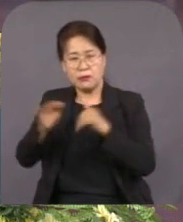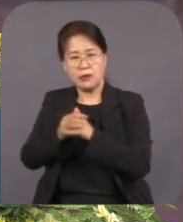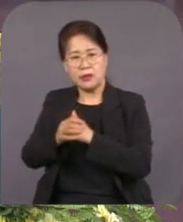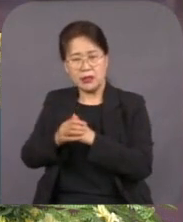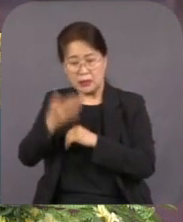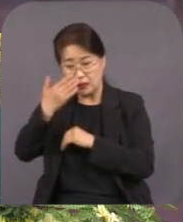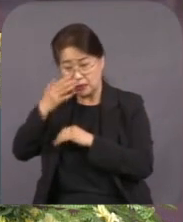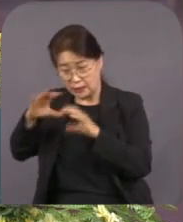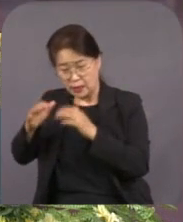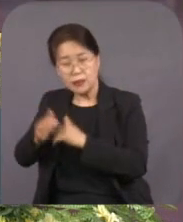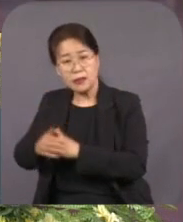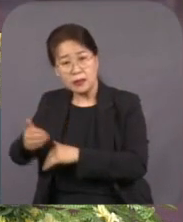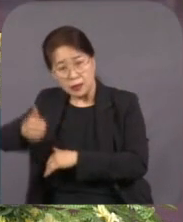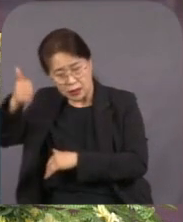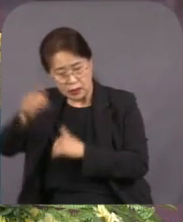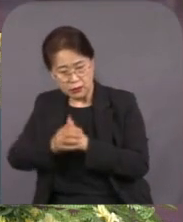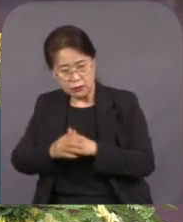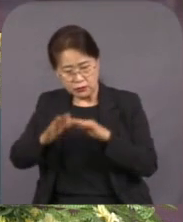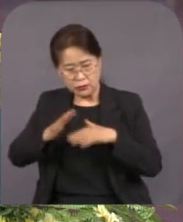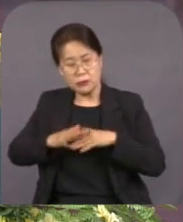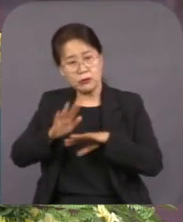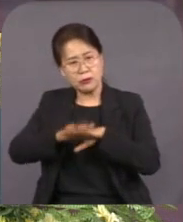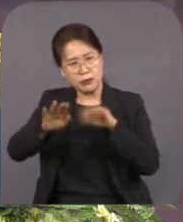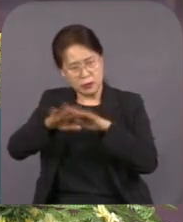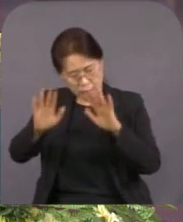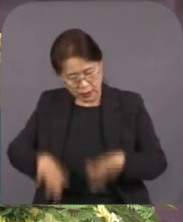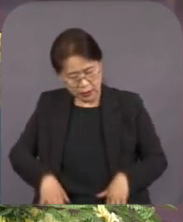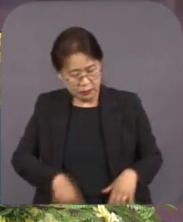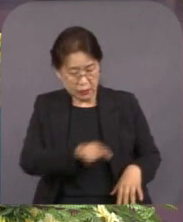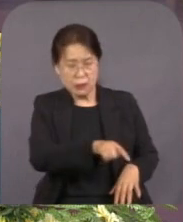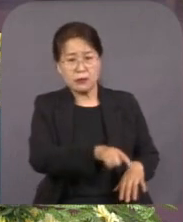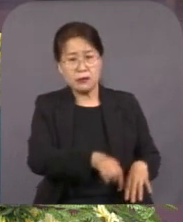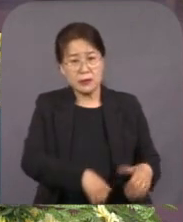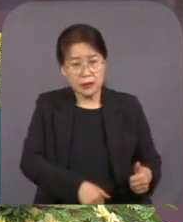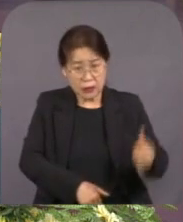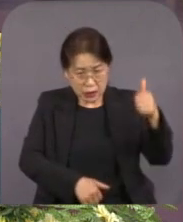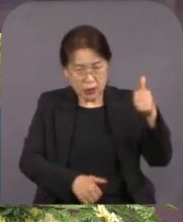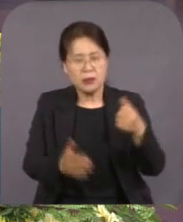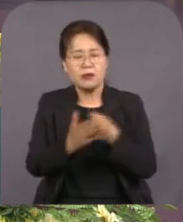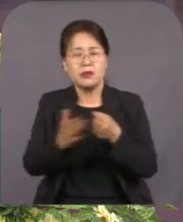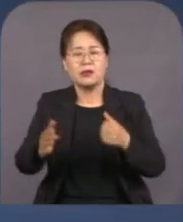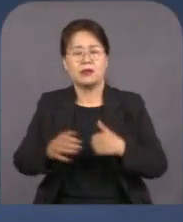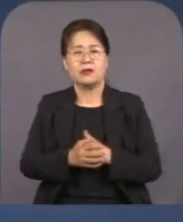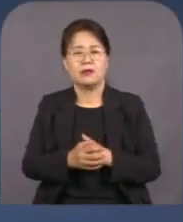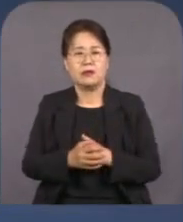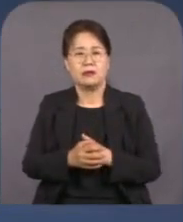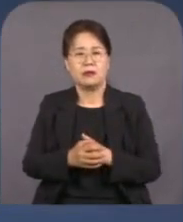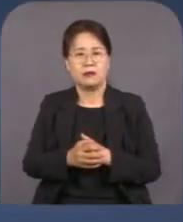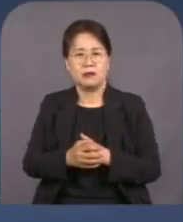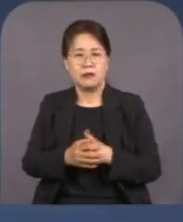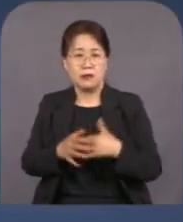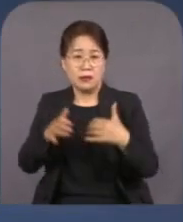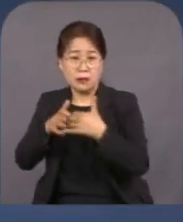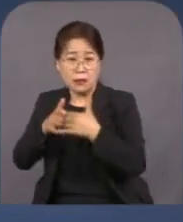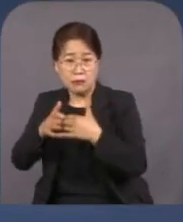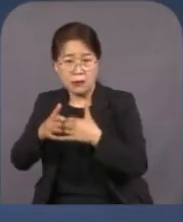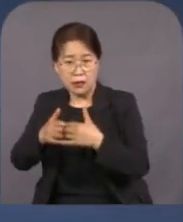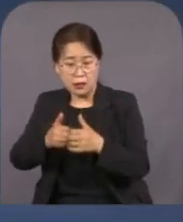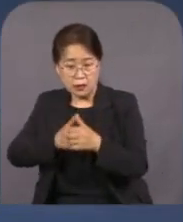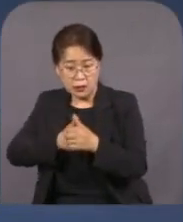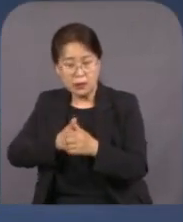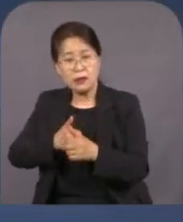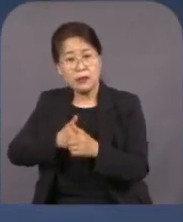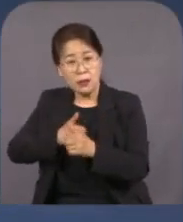이스라엘이 이기고 손을 내리면 아말렉이 이기더니 여러분 싸움의 승패가